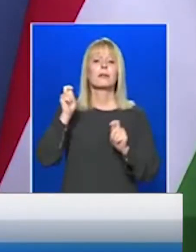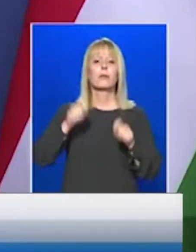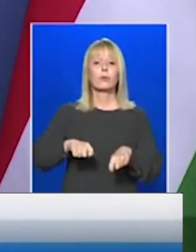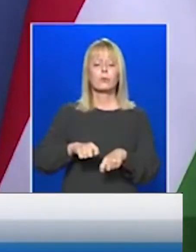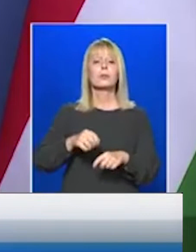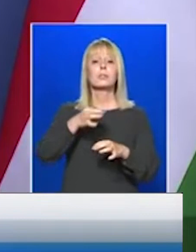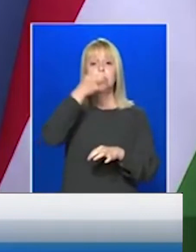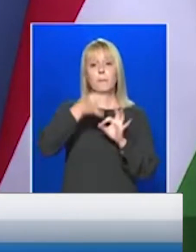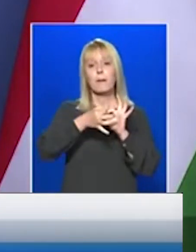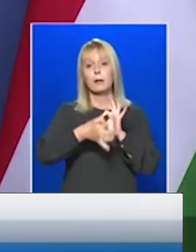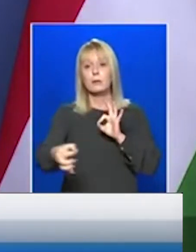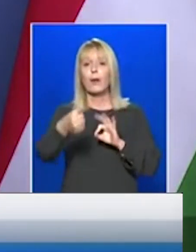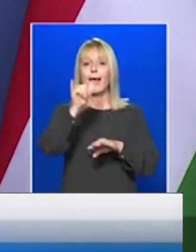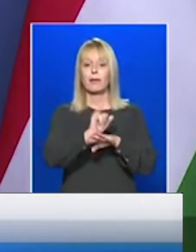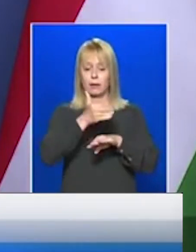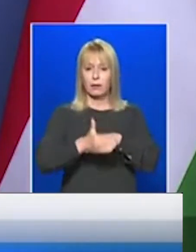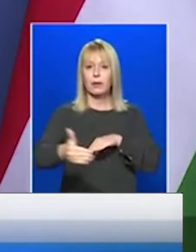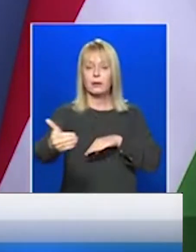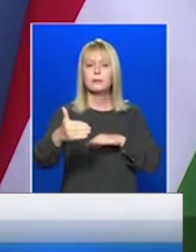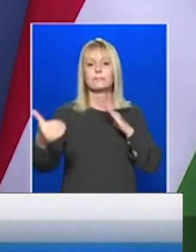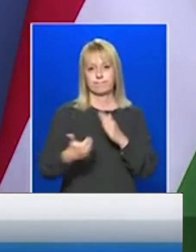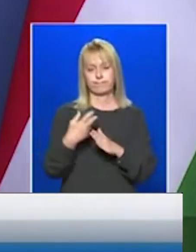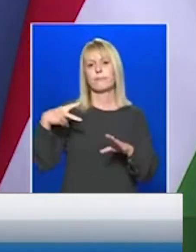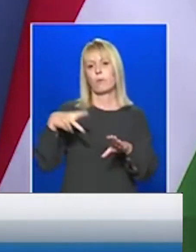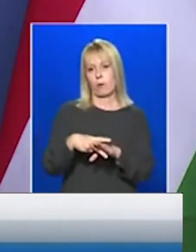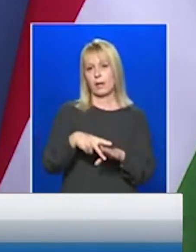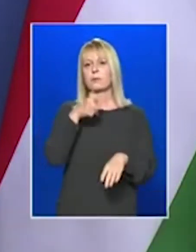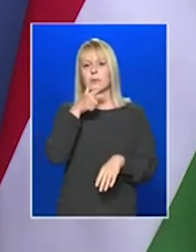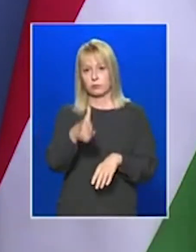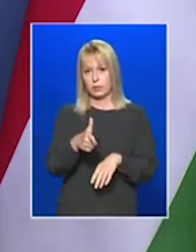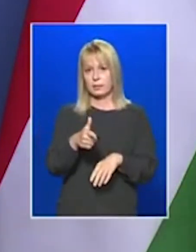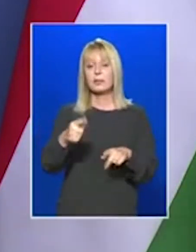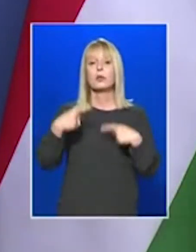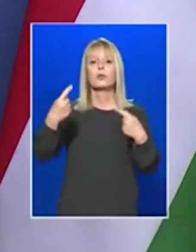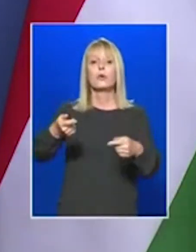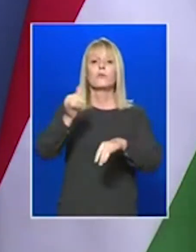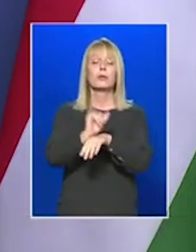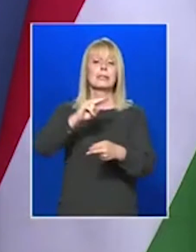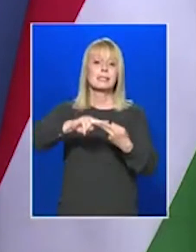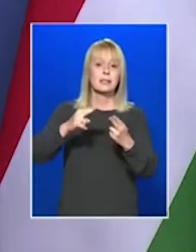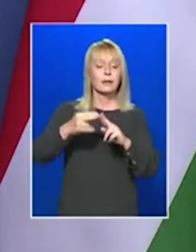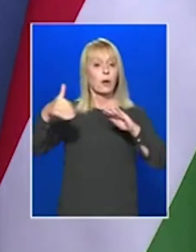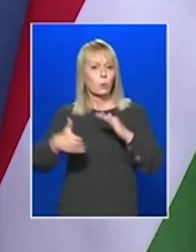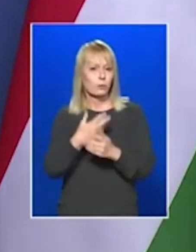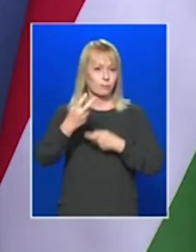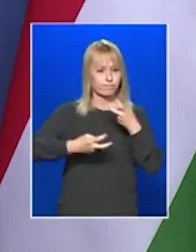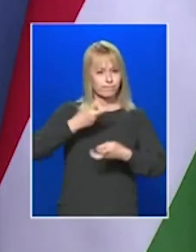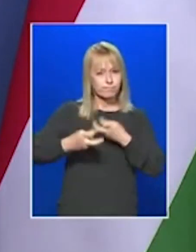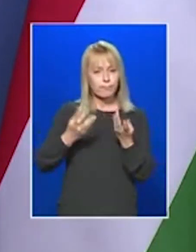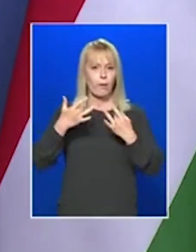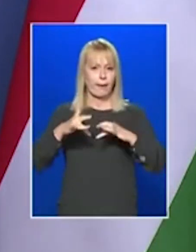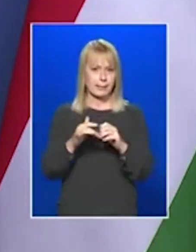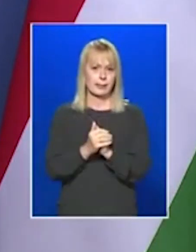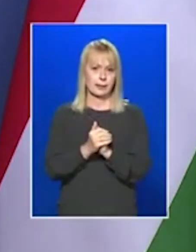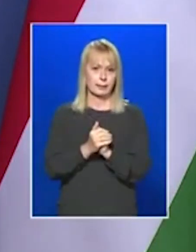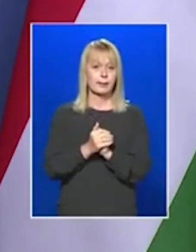egy hétre meghosszabbítja a kijárási korlátozásokat, és a jövő szerdai kormányülésen majd ismét áttekinti a helyzetet.